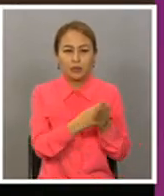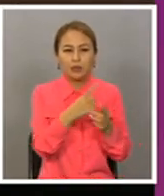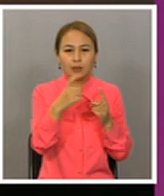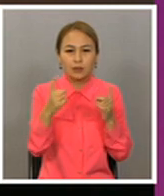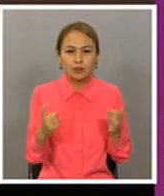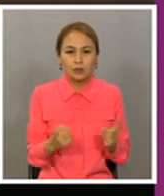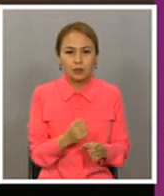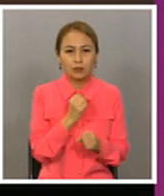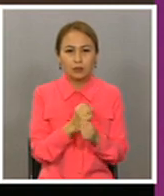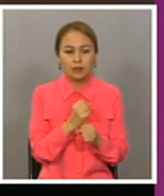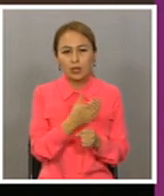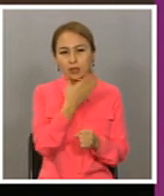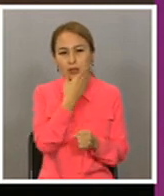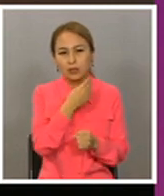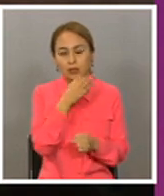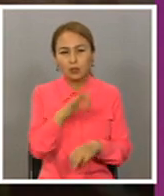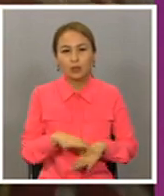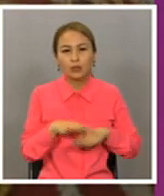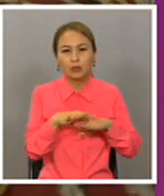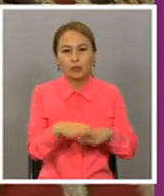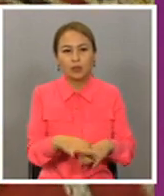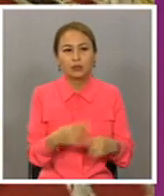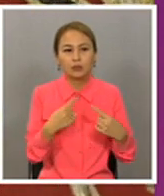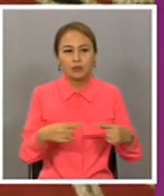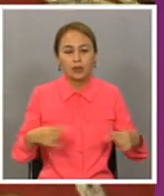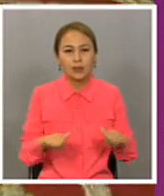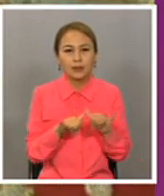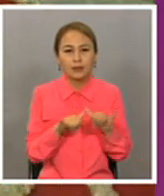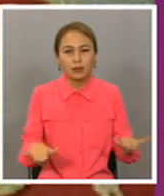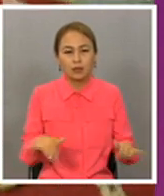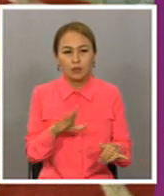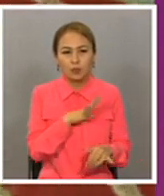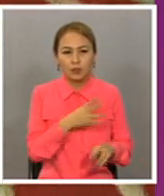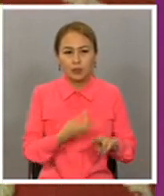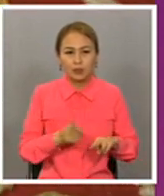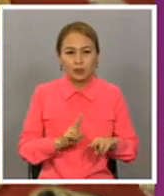өнері сәндік қолданбалы өнерінің кең таралған түрі болып келеді.